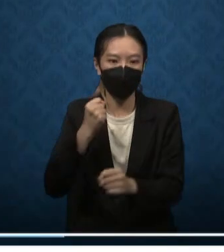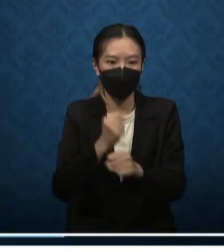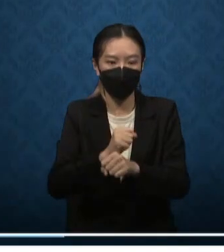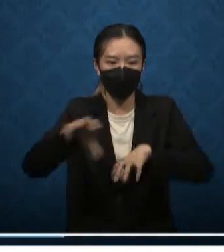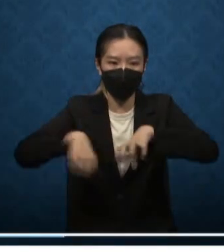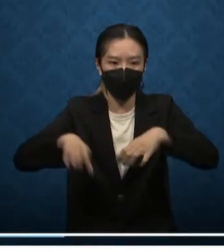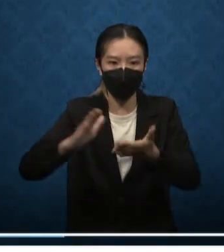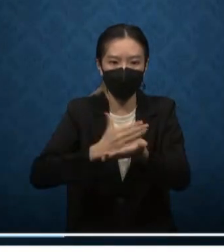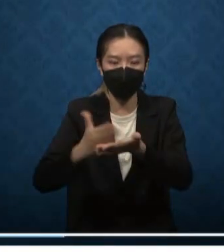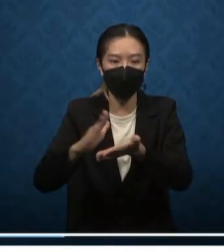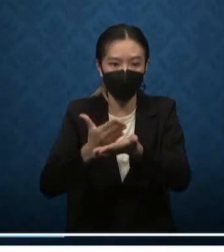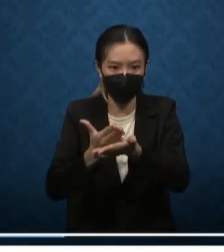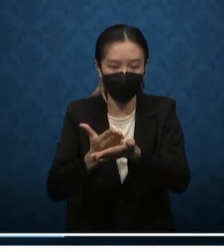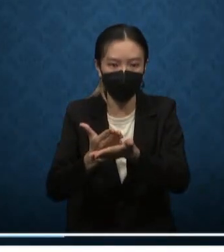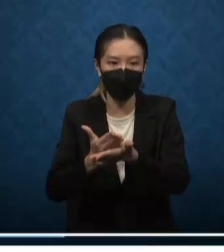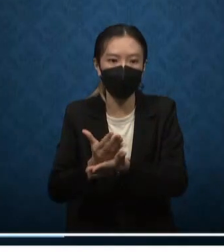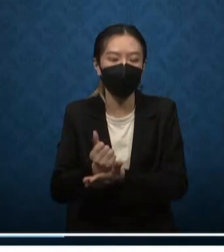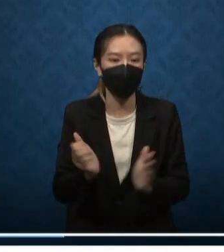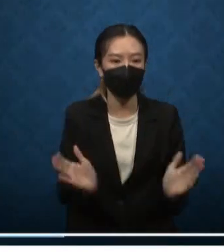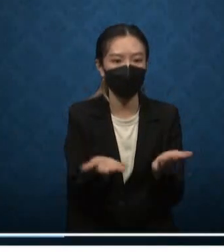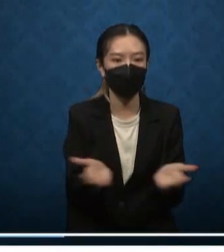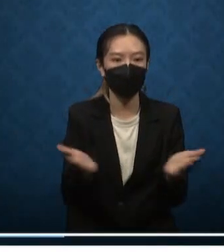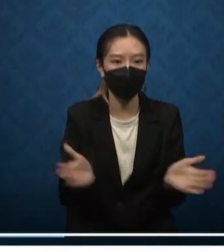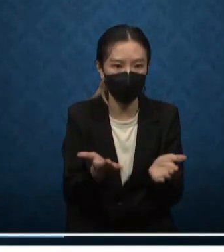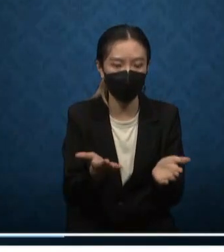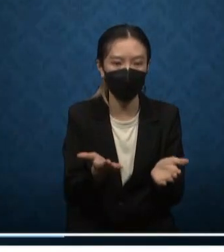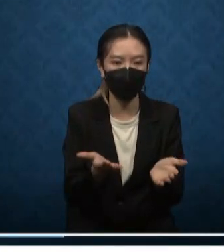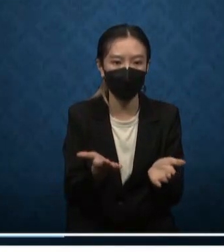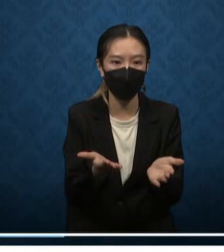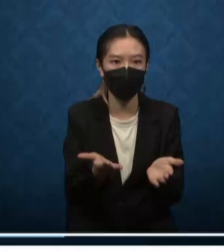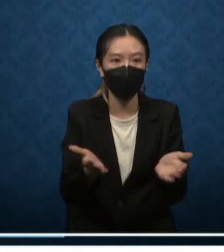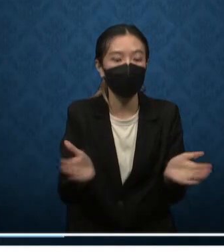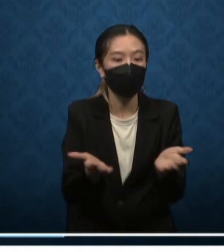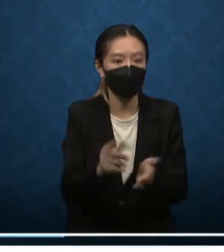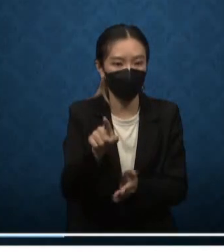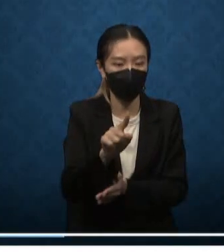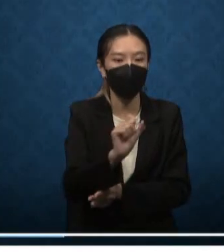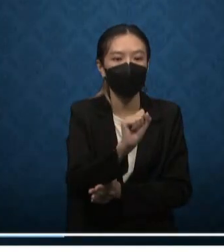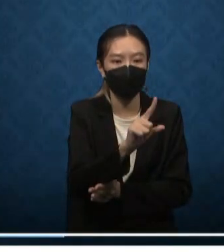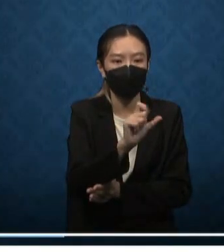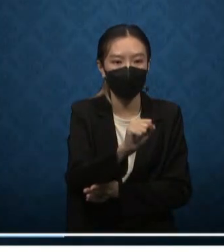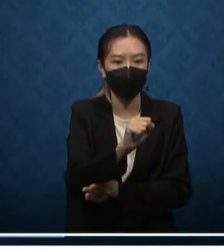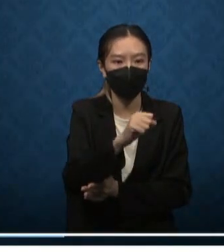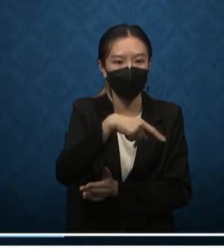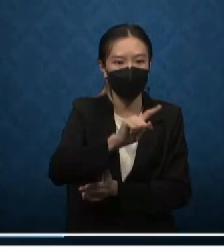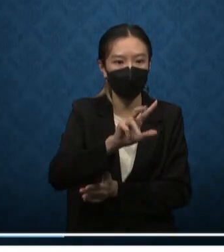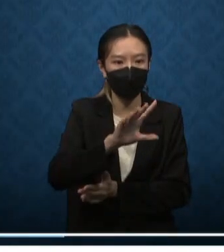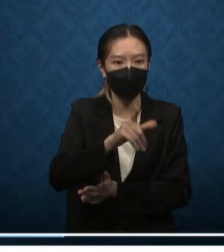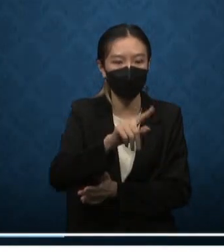เงินงบประมาณส่วนหนึ่งไปเพื่อการสนับสนุนและส่งเสริมการดำเนินงานของสสปชและ